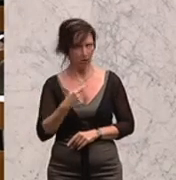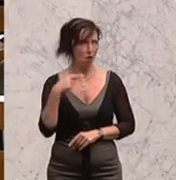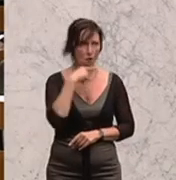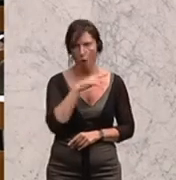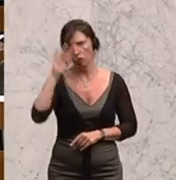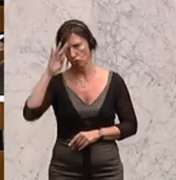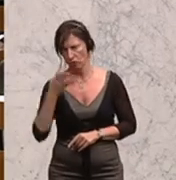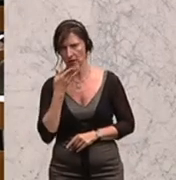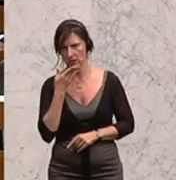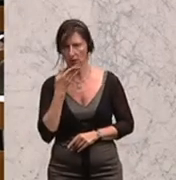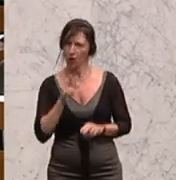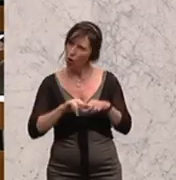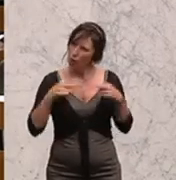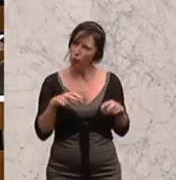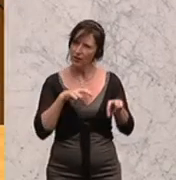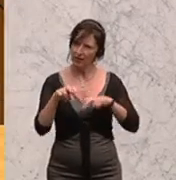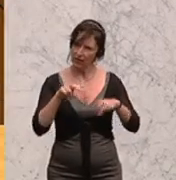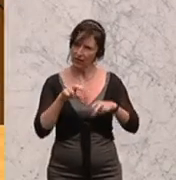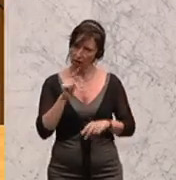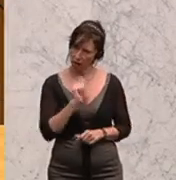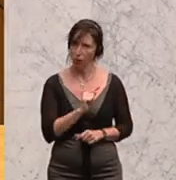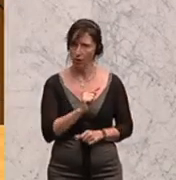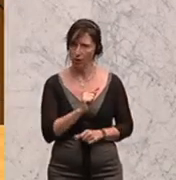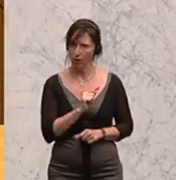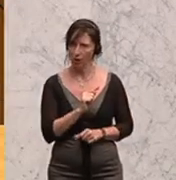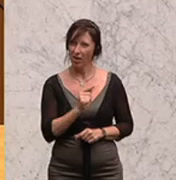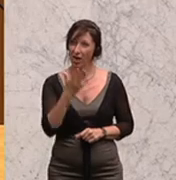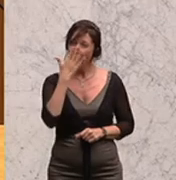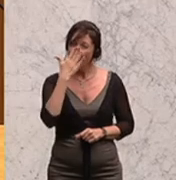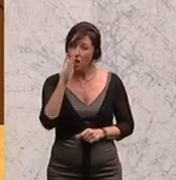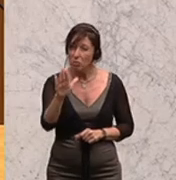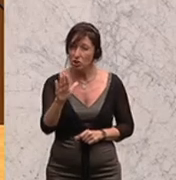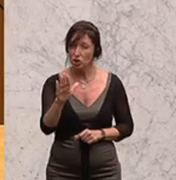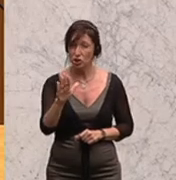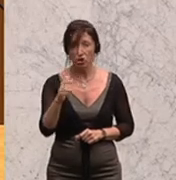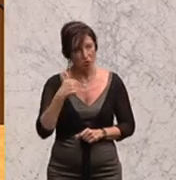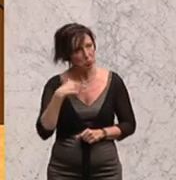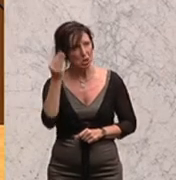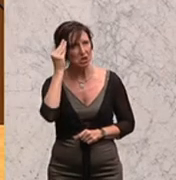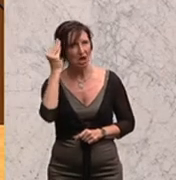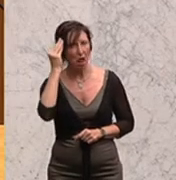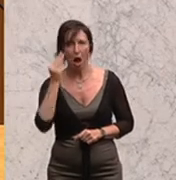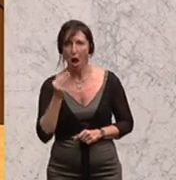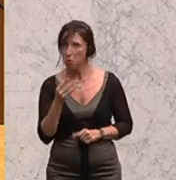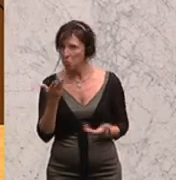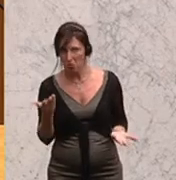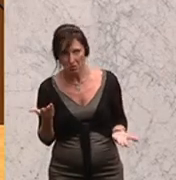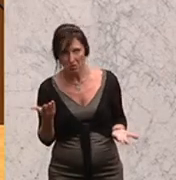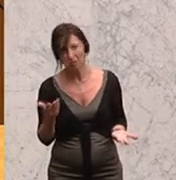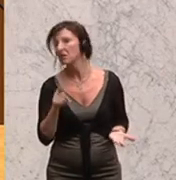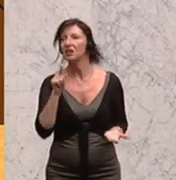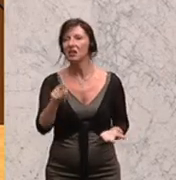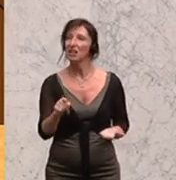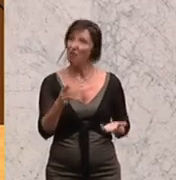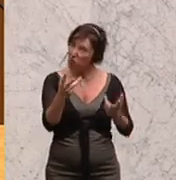Und diese Bundesregierung hat ein Image aufgebaut, von dem ich glaube, das kann nicht ihr